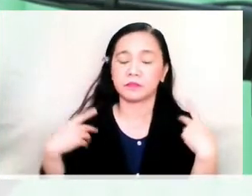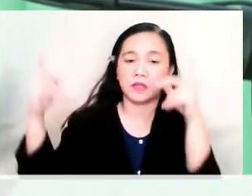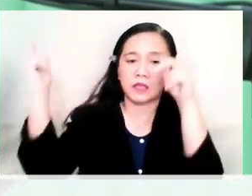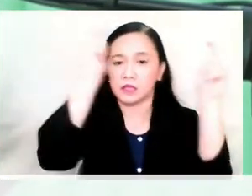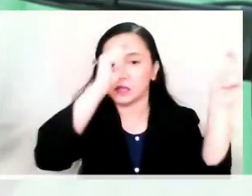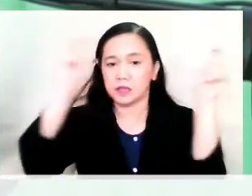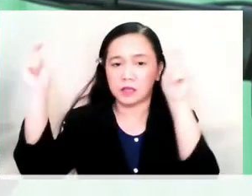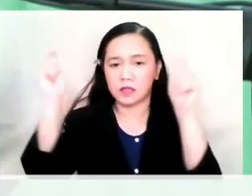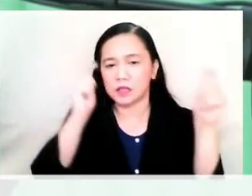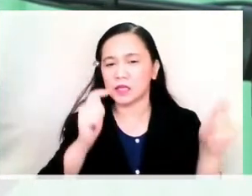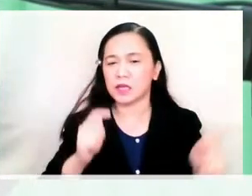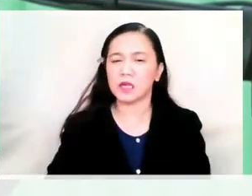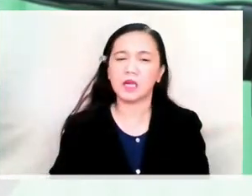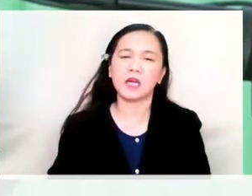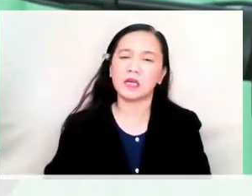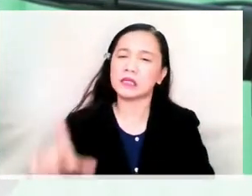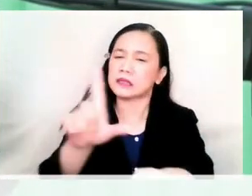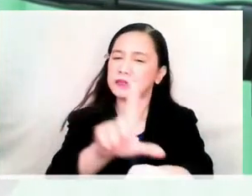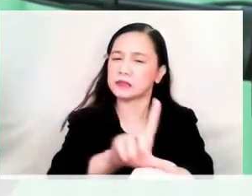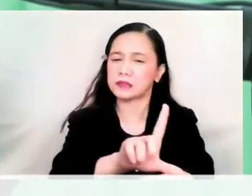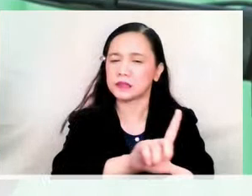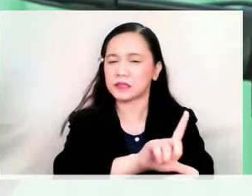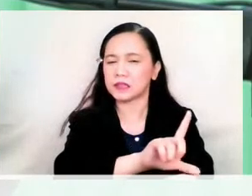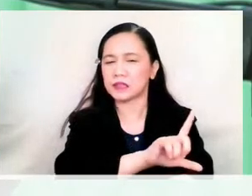Napakatagal na bagyo. Halos